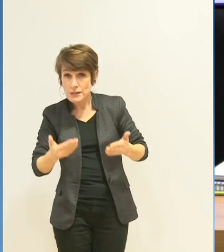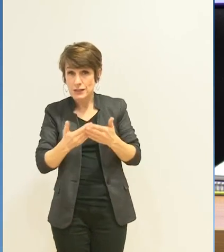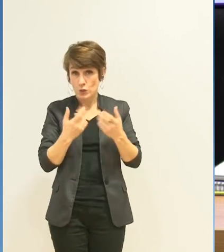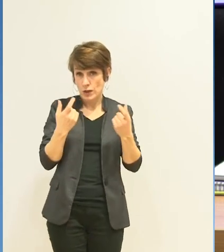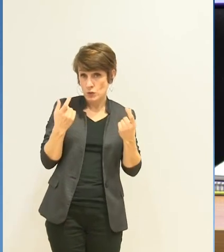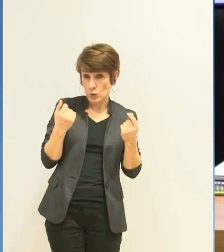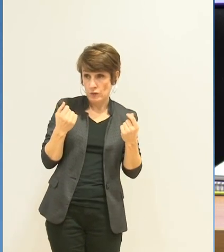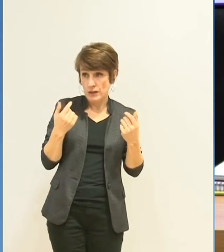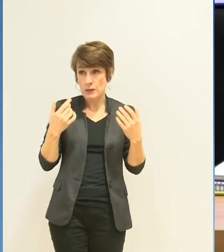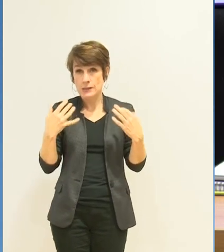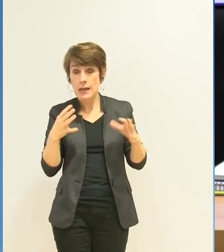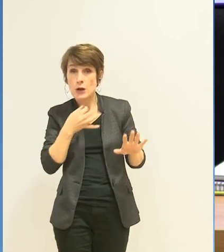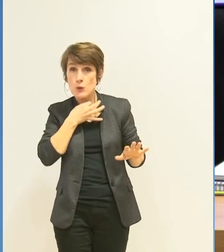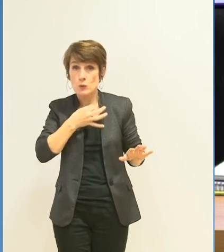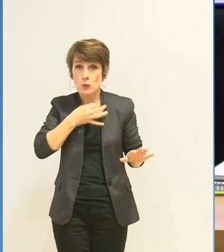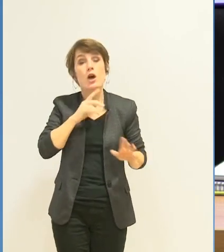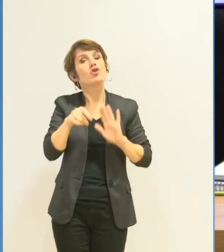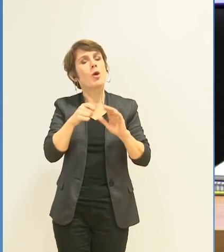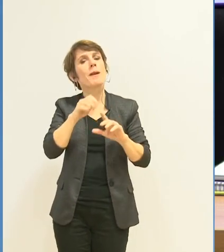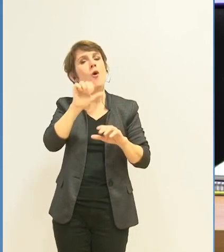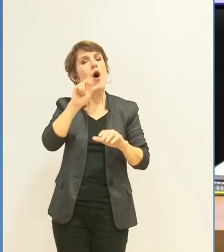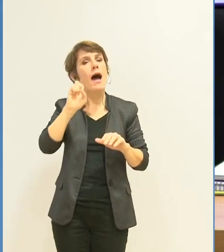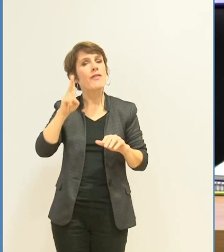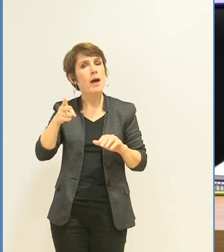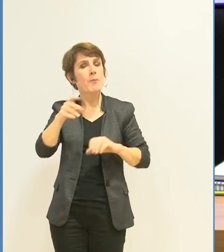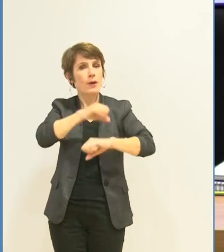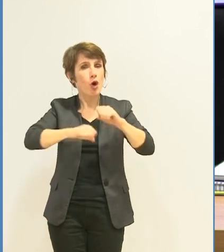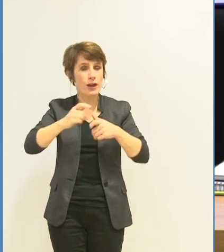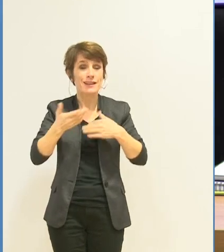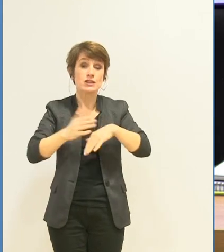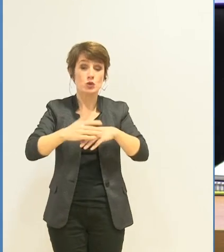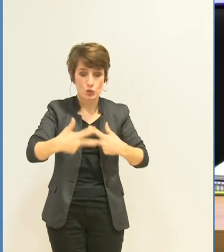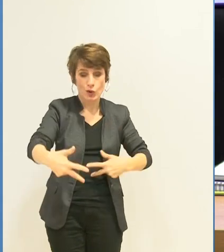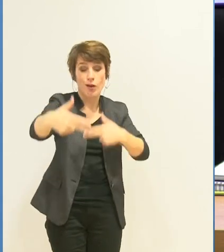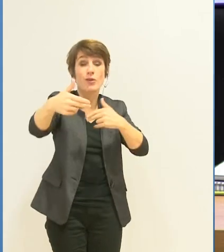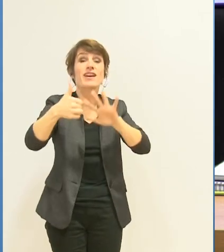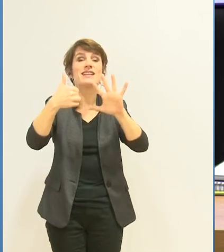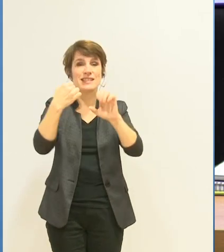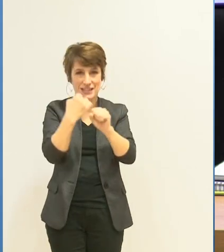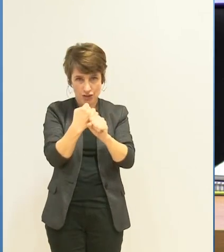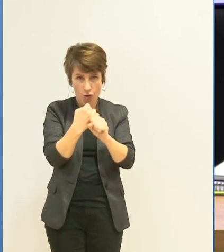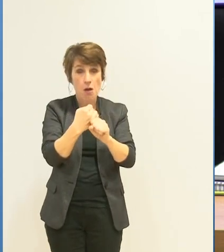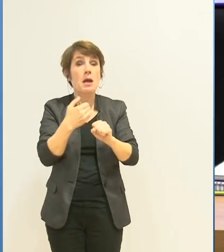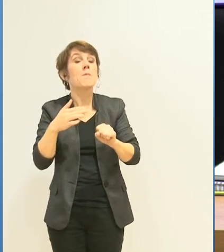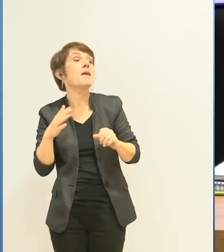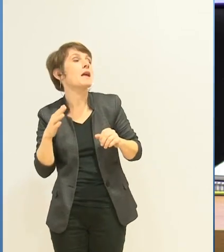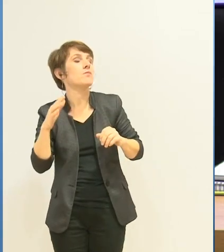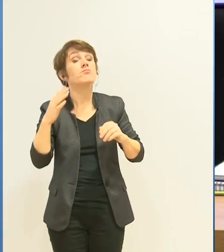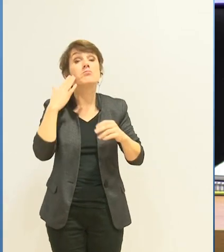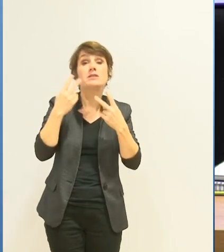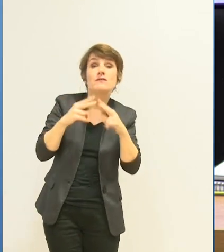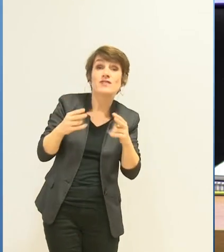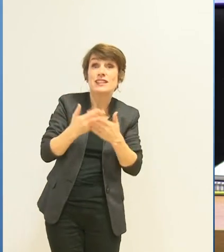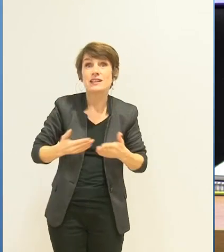principe pour faire un adapte ses six ans mais les collectivités qui ont ils sont dans une situation particulièrement difficile